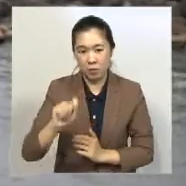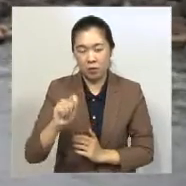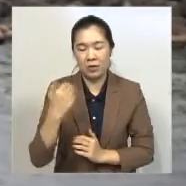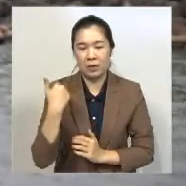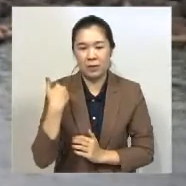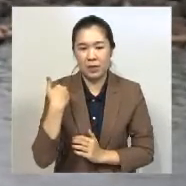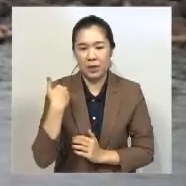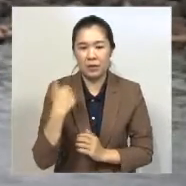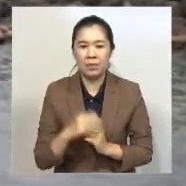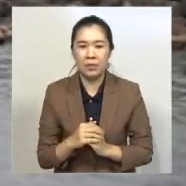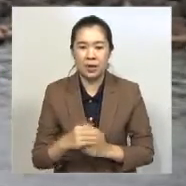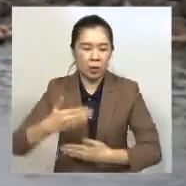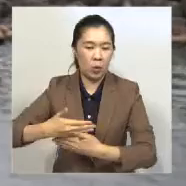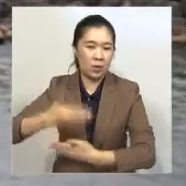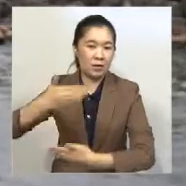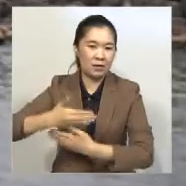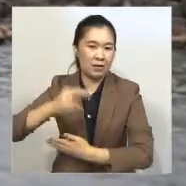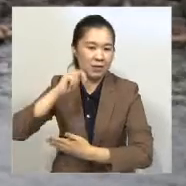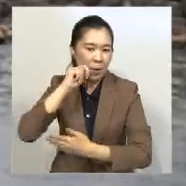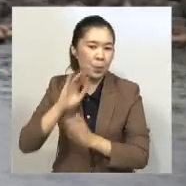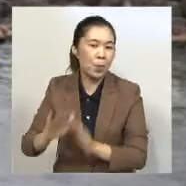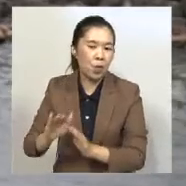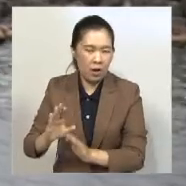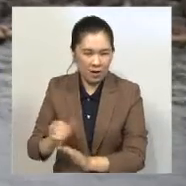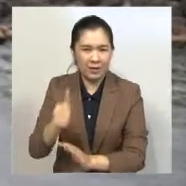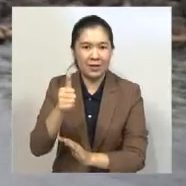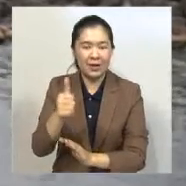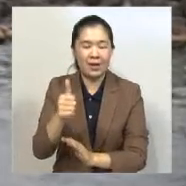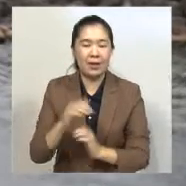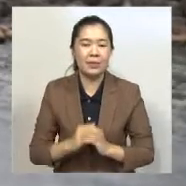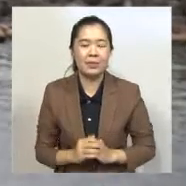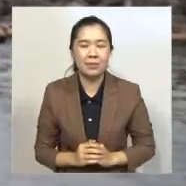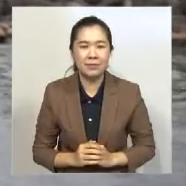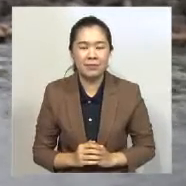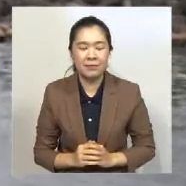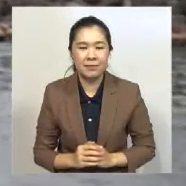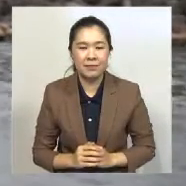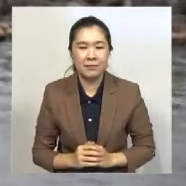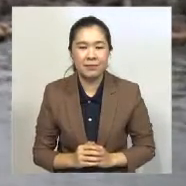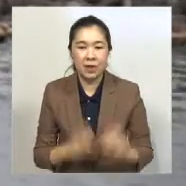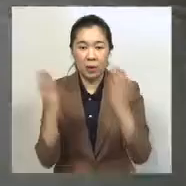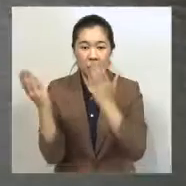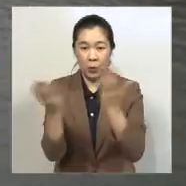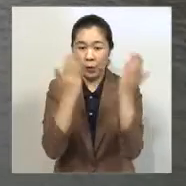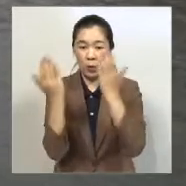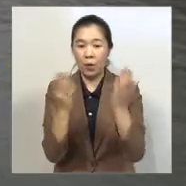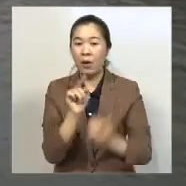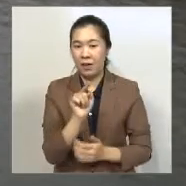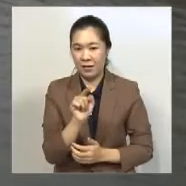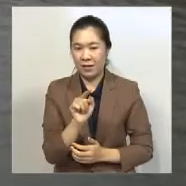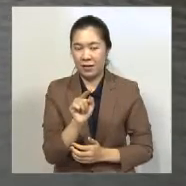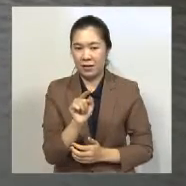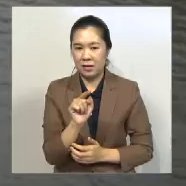กลุ่มบนก็จะได้น้ำข้างล่างได้ไม่มากแต่โชคดีนิดนึงก็คือว่าพายุลูกนี้ถ้าเราดูจากแ